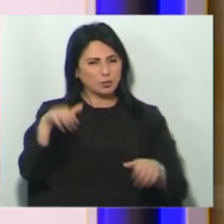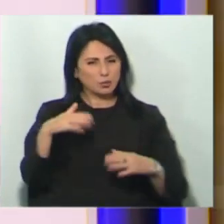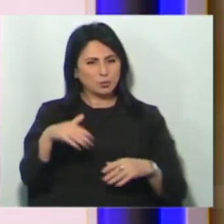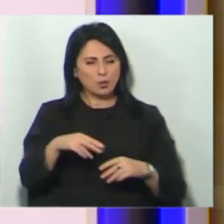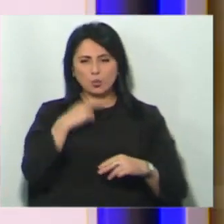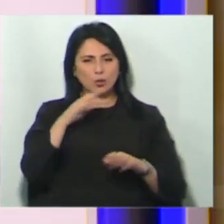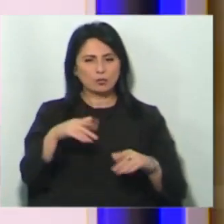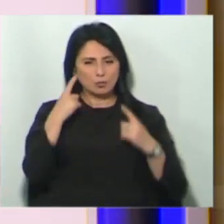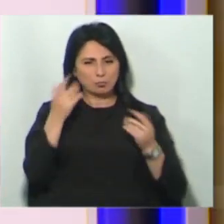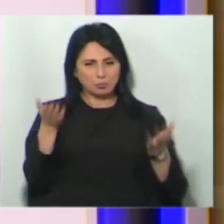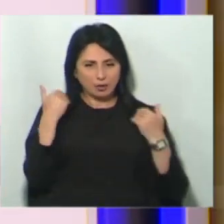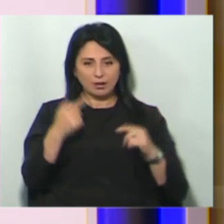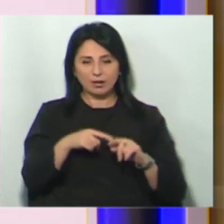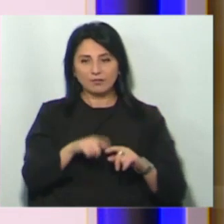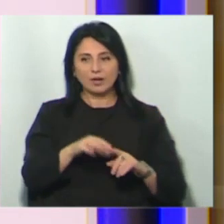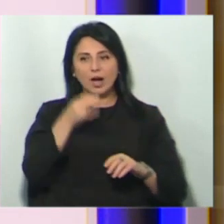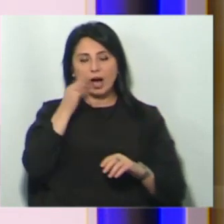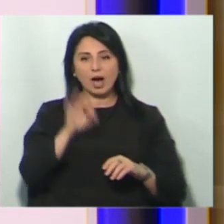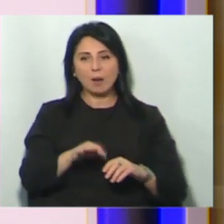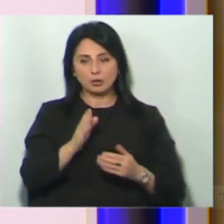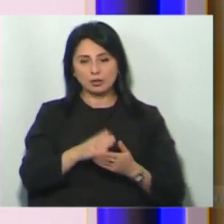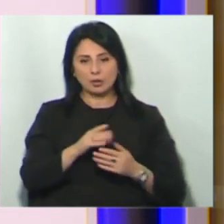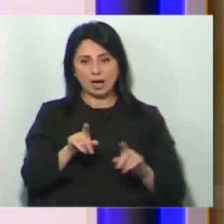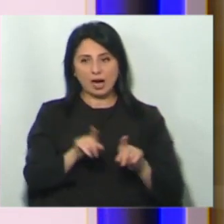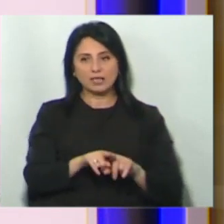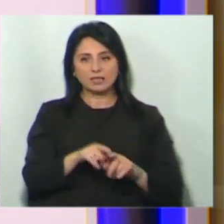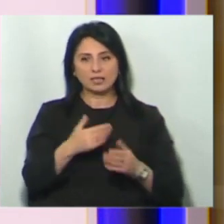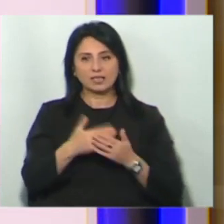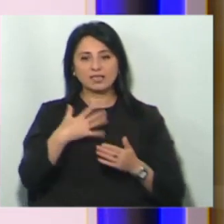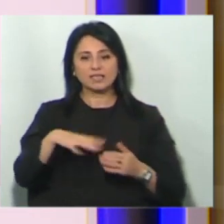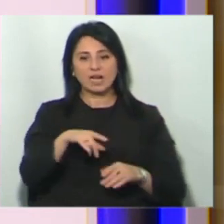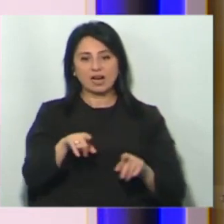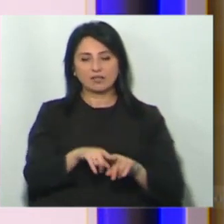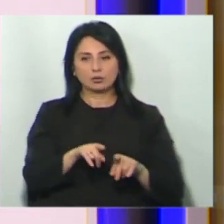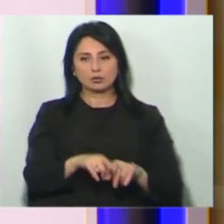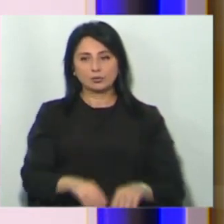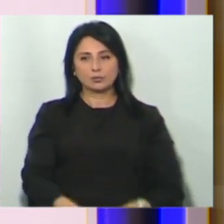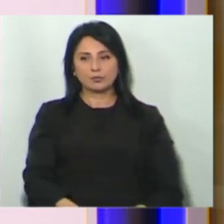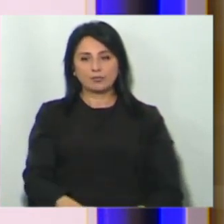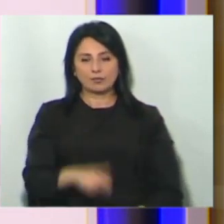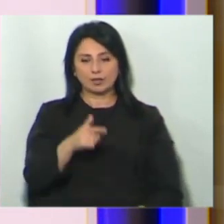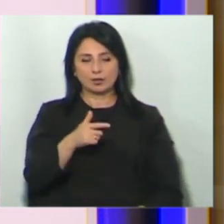არ აქცევენ ყურადღებას. გამოცდილება არის ასეთი, ვთქვათ საქართველოშიც, გუგა,